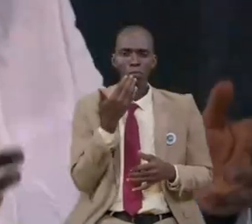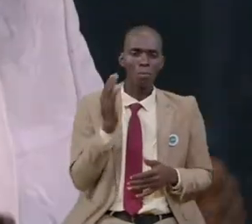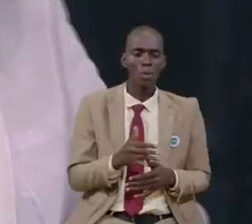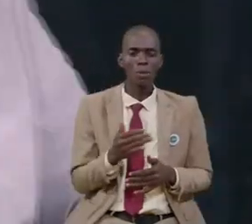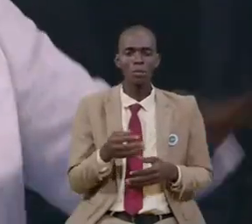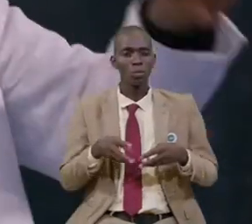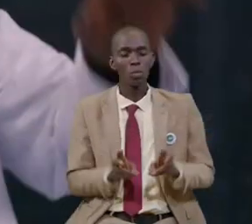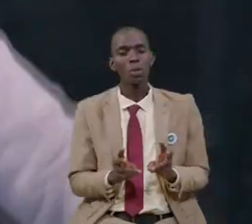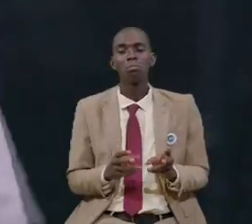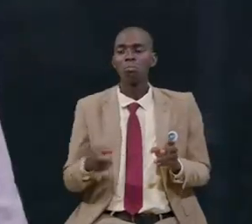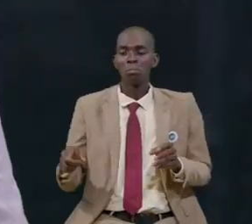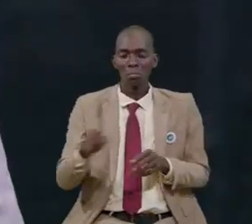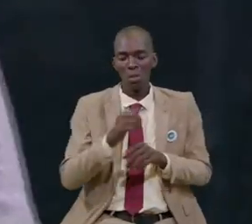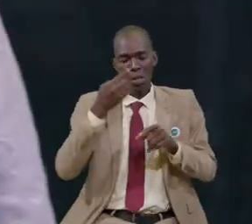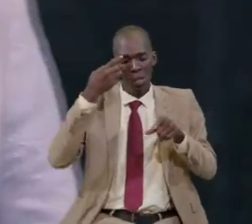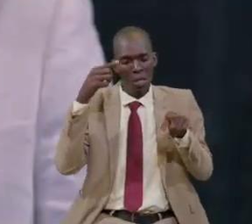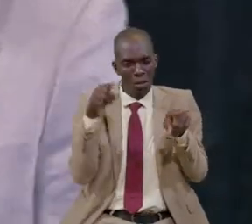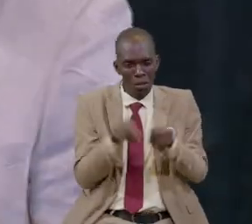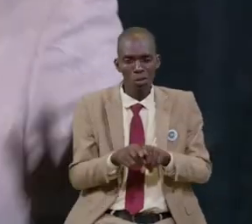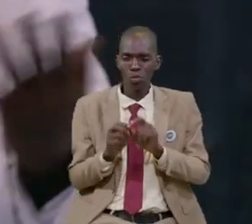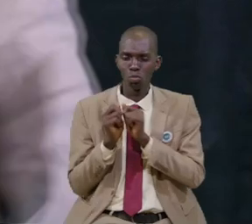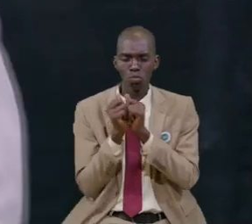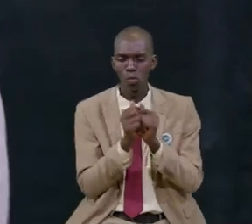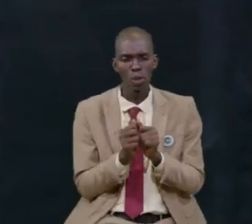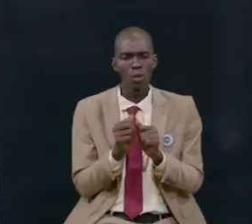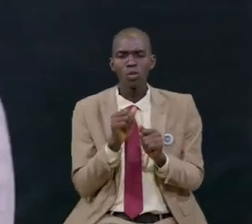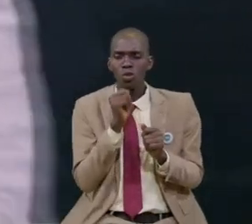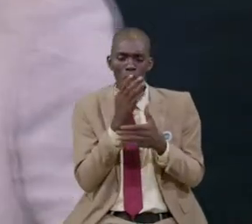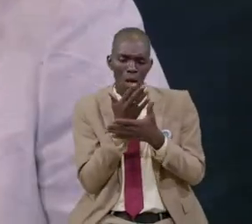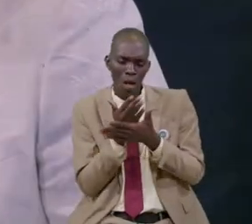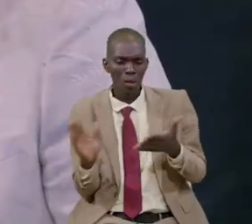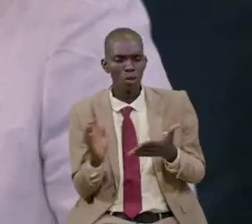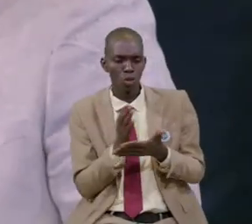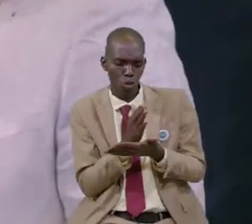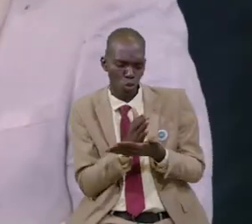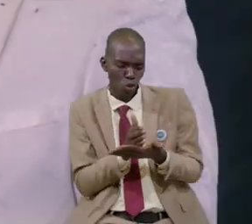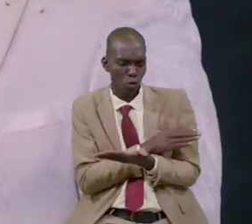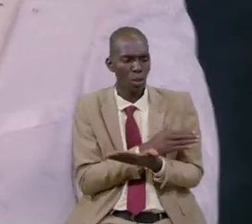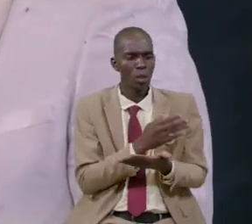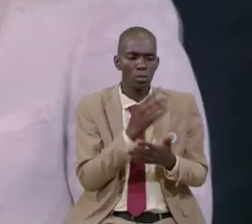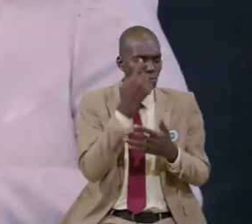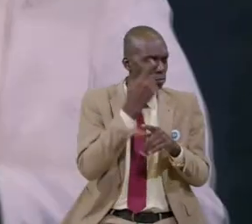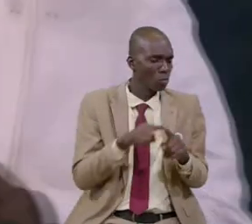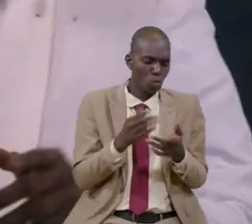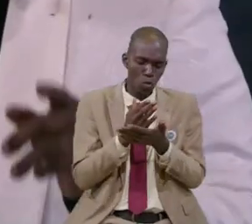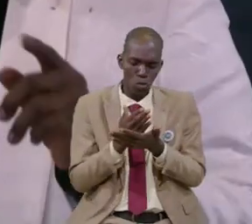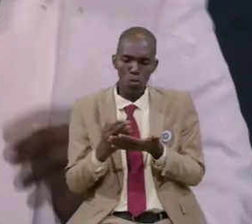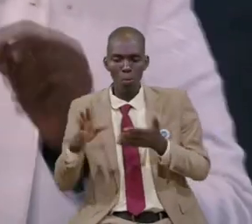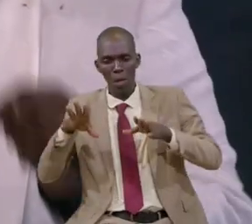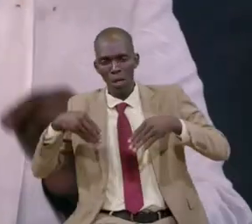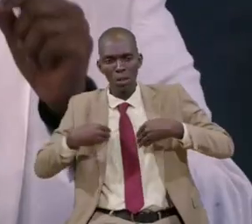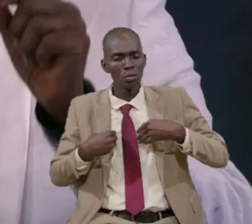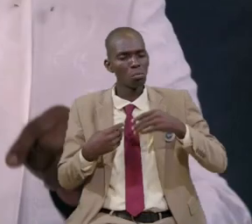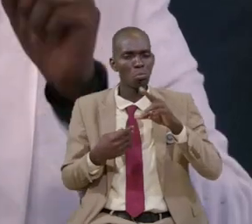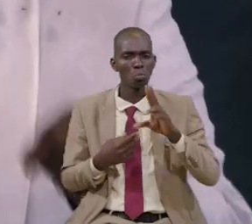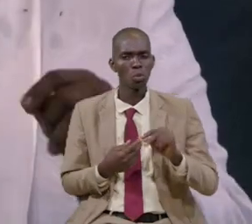voix, de désaccord. Il n'y a personne qui dit que moi, je ne veux pas faire ça. Ce que je veux faire, c'est d'avoir ceci et cela. Moi, je ne veux pas avoir un changement de